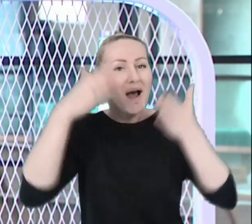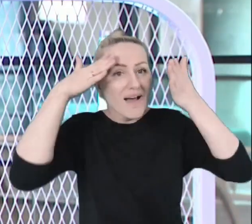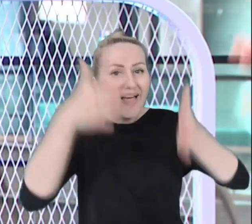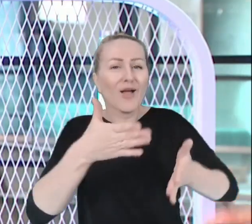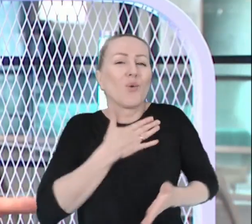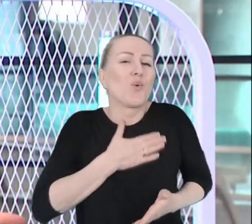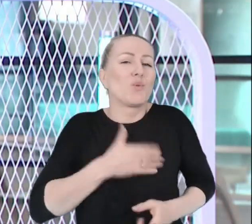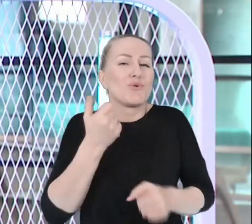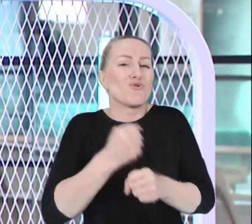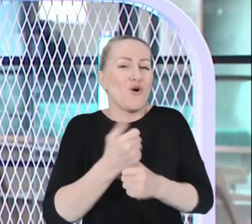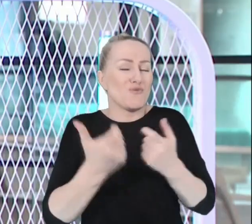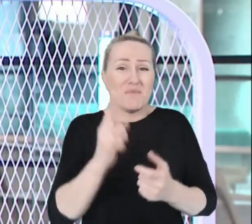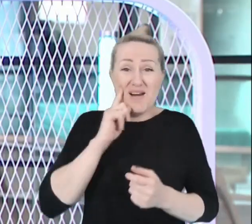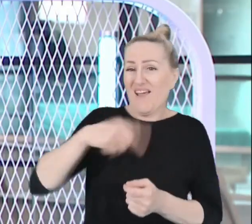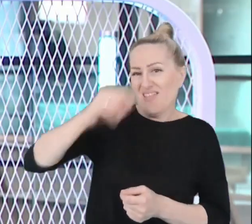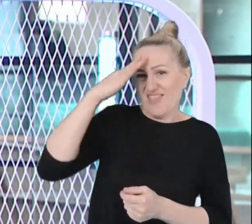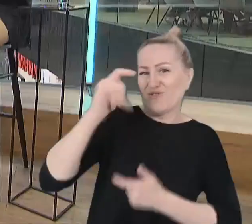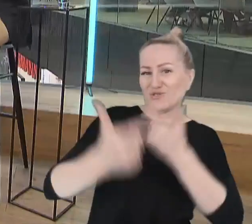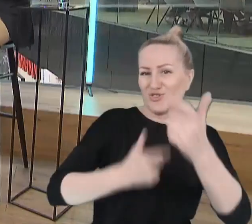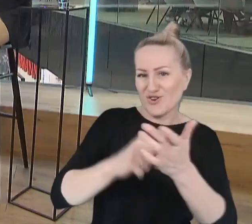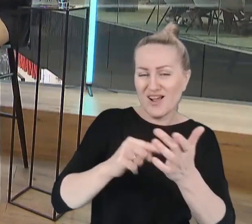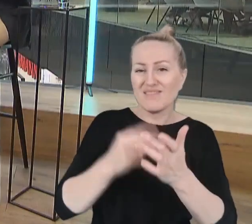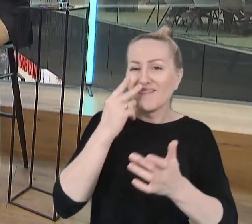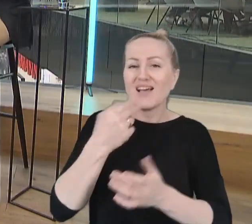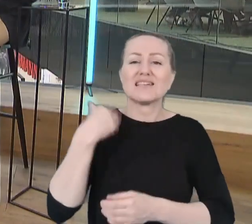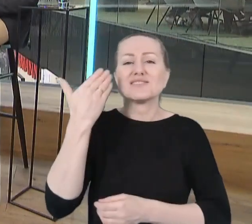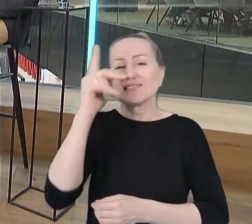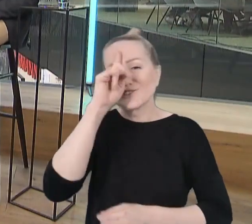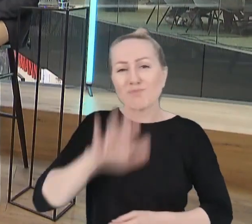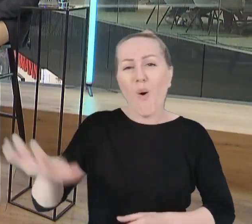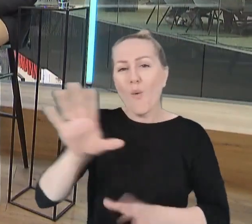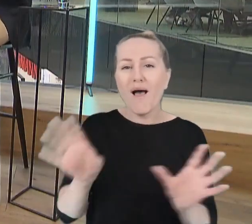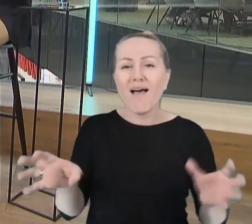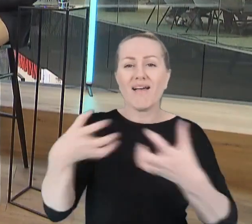wiadomo, jakieś tam coś, że społeczność się integruje, że jest silniejsza,